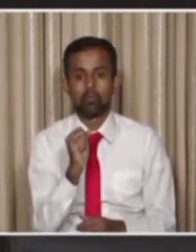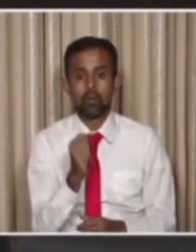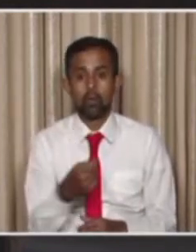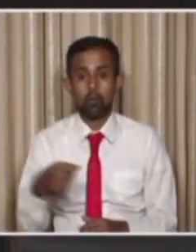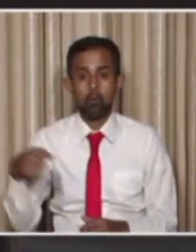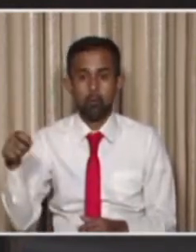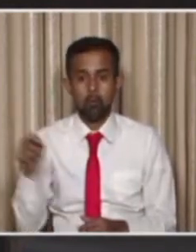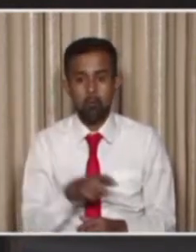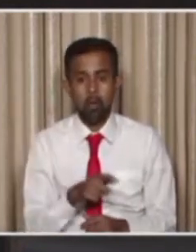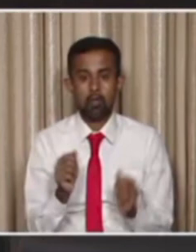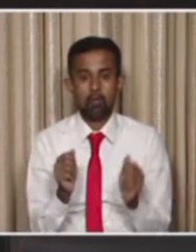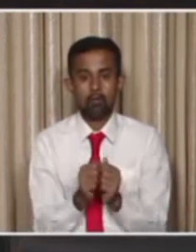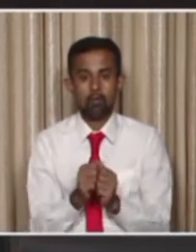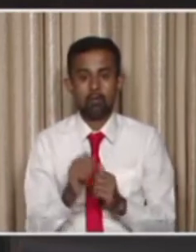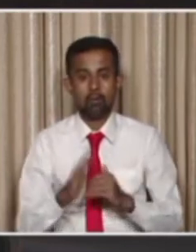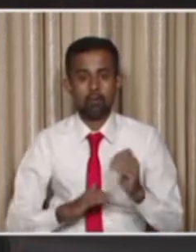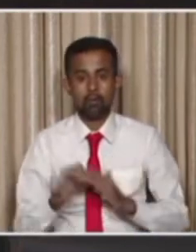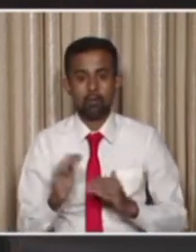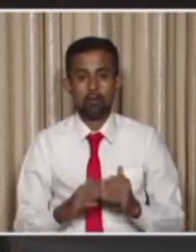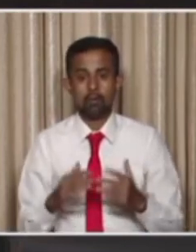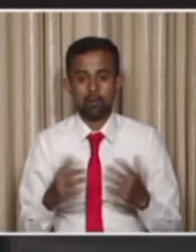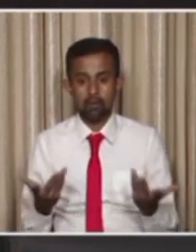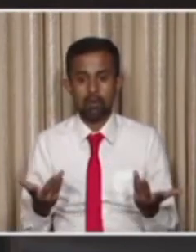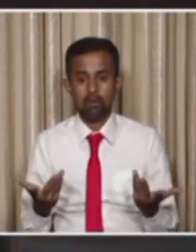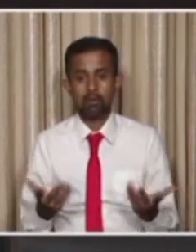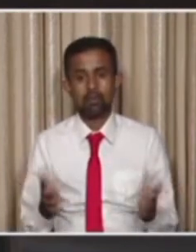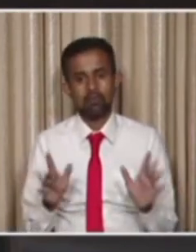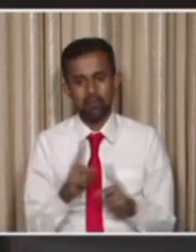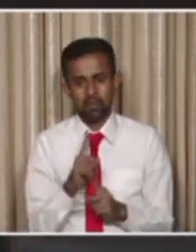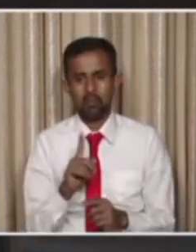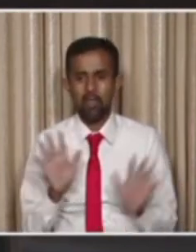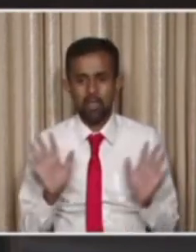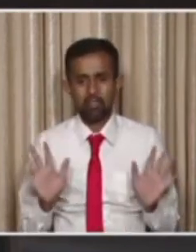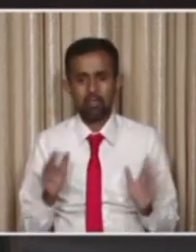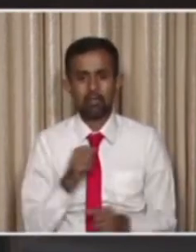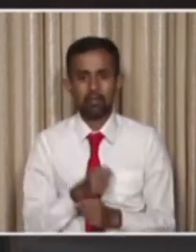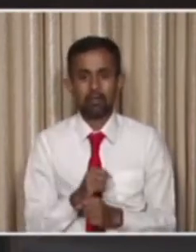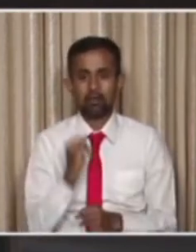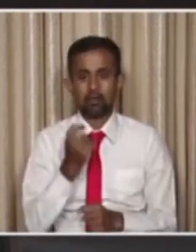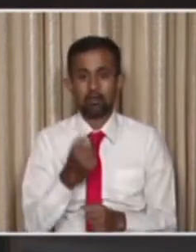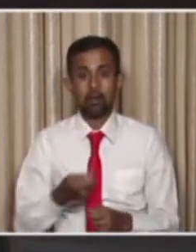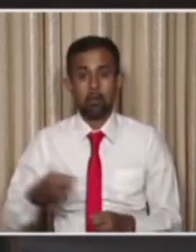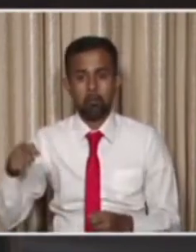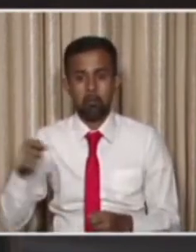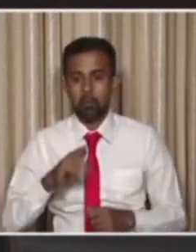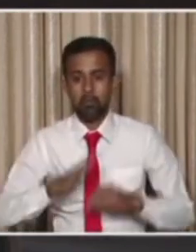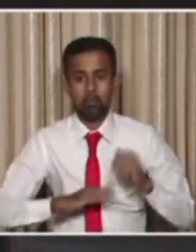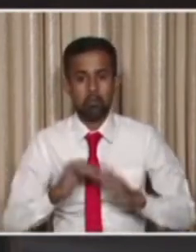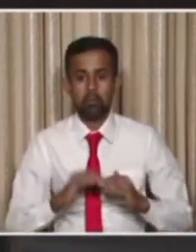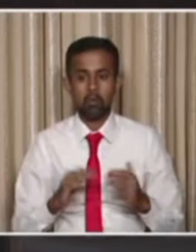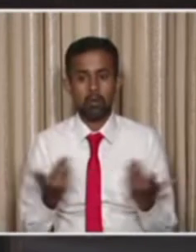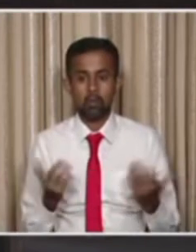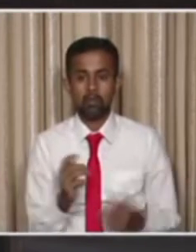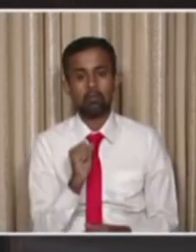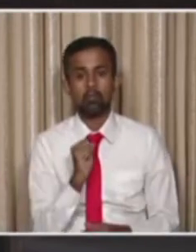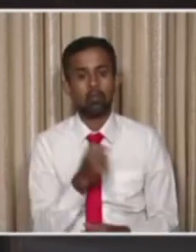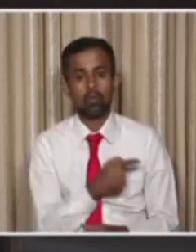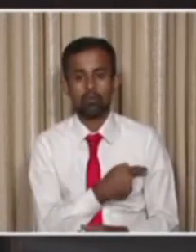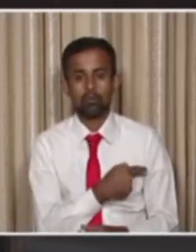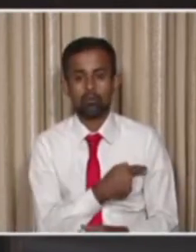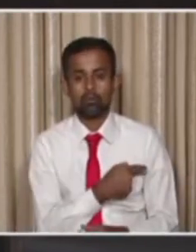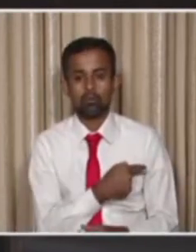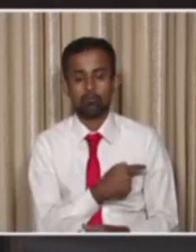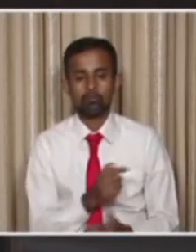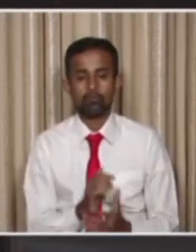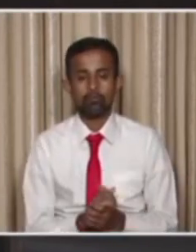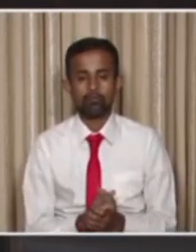ප්‍රසම්පාදන ක්‍රියාවලිය අනුගමනය කළා නැහැ ඒකම ඇති. දැන් රජයේ නිලධාරිය ප්‍රසම්පාදනය අනුගමනය කරේ නැත්නම් මොකද වෙන්නේ? ඒ